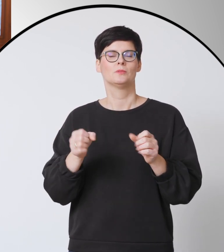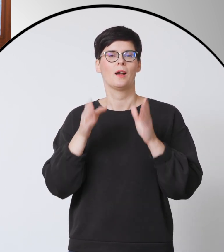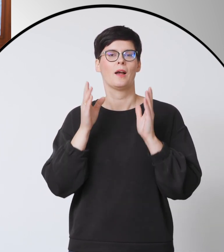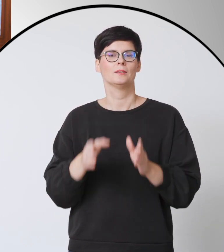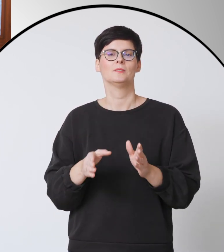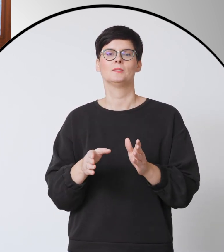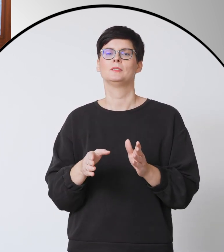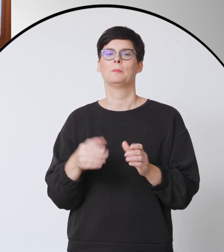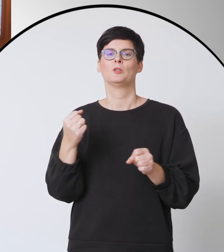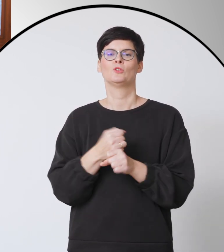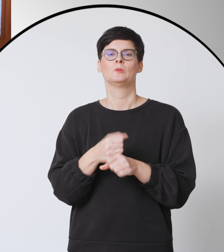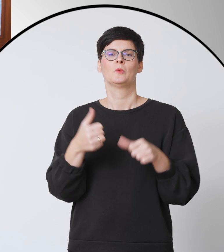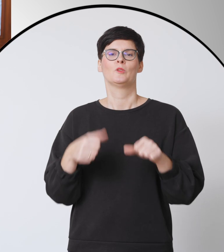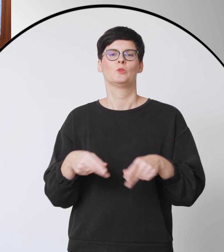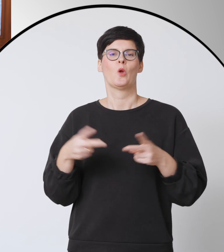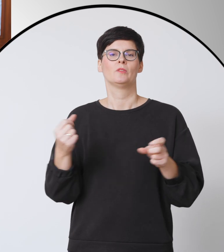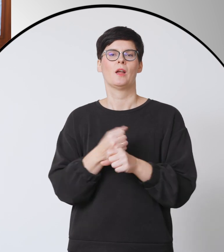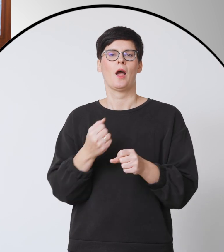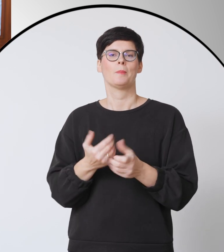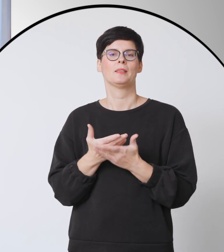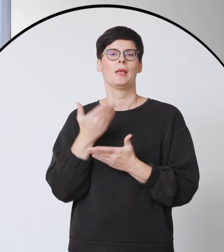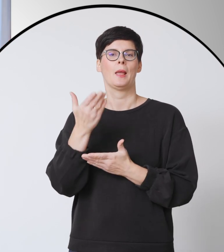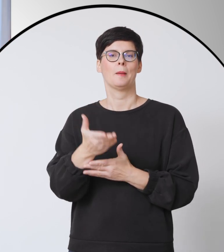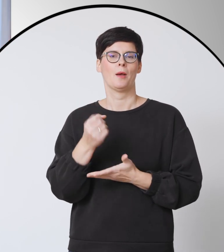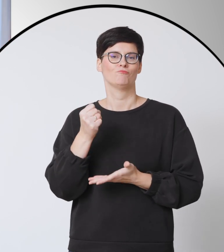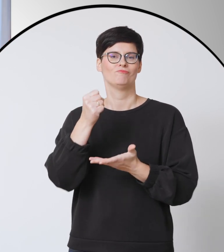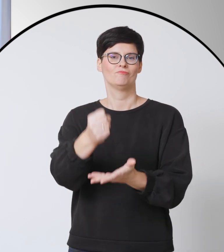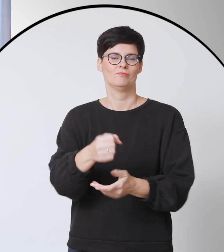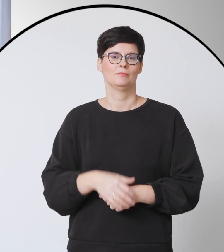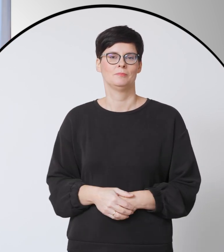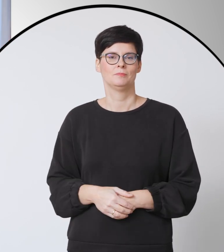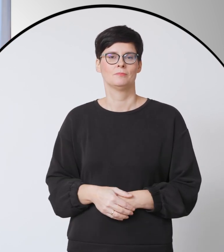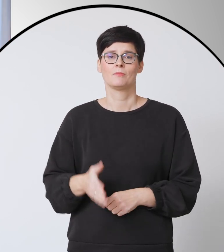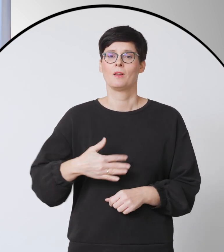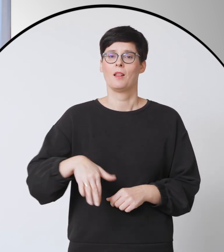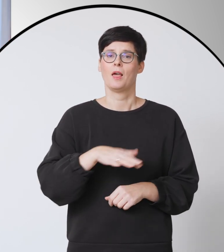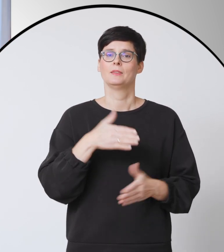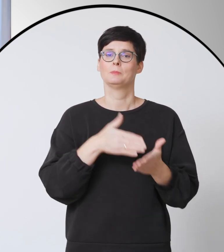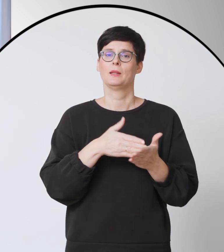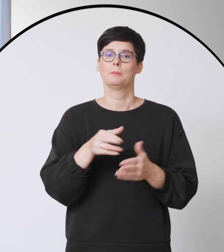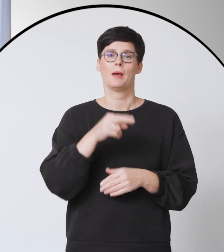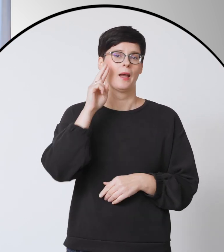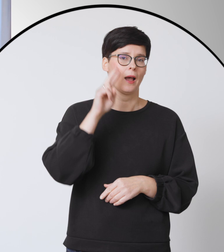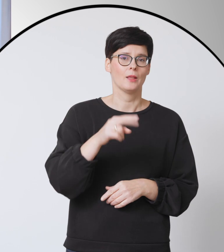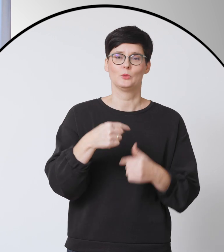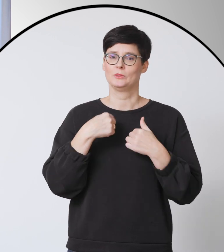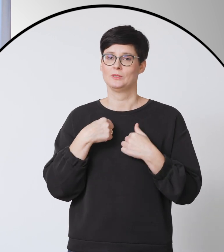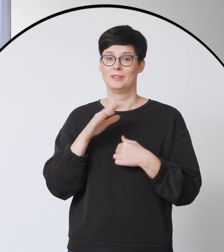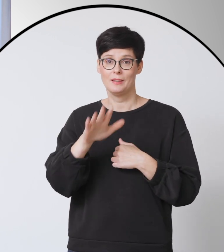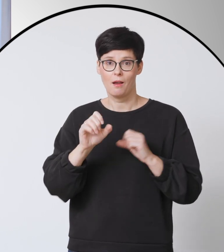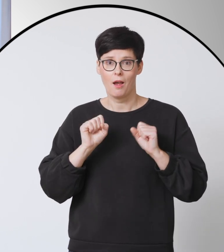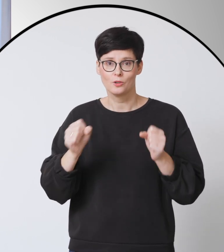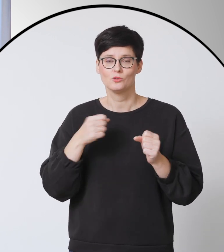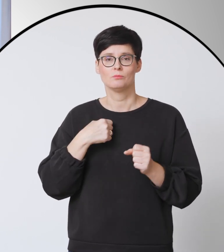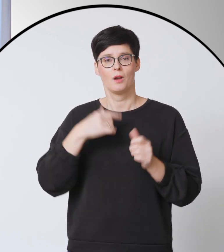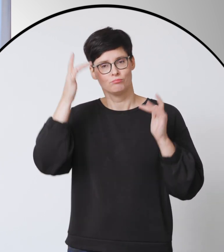beschäftigungspflichtigen öffentlichen Arbeitgeber überreichen zu dürfen. Damit würdigen der Landesbehindertenbeirat und auch ich Ihr